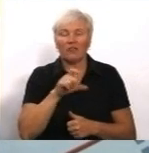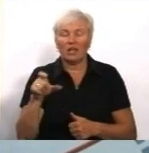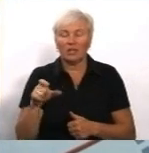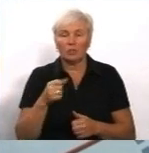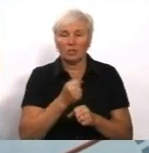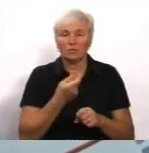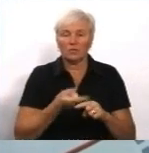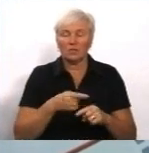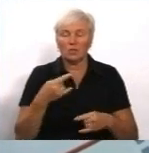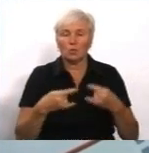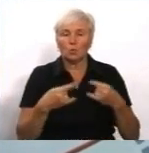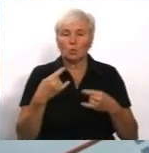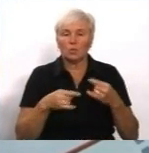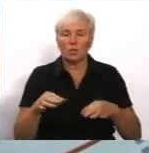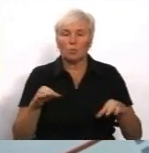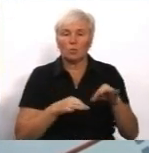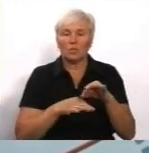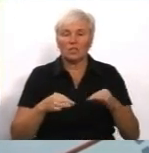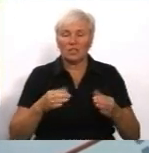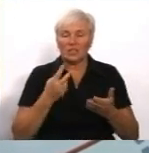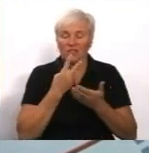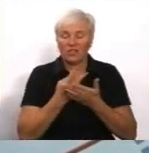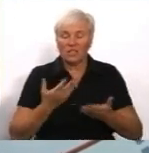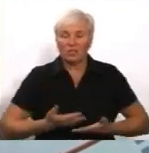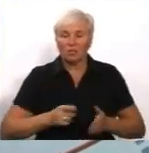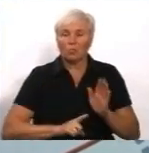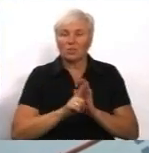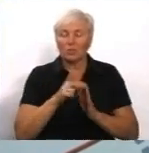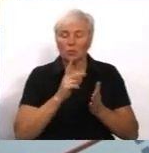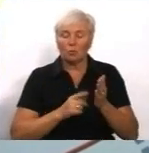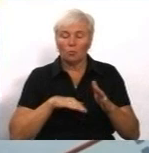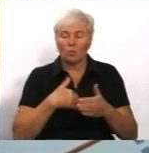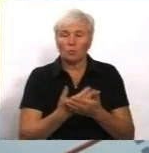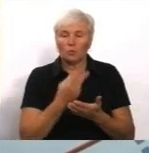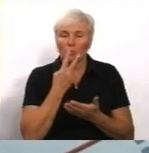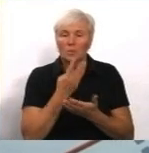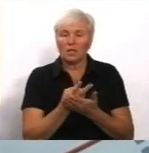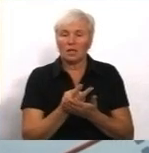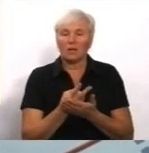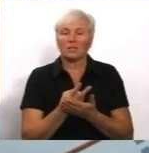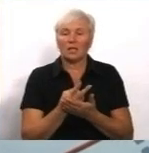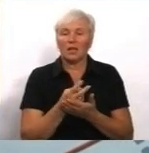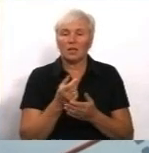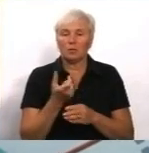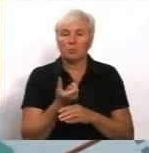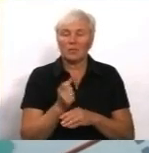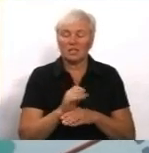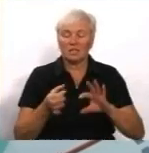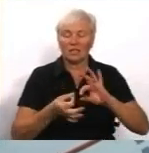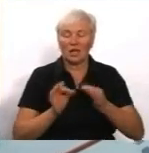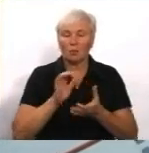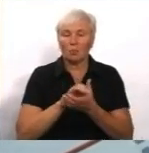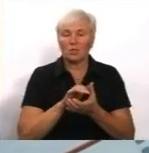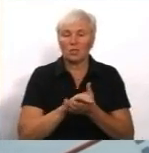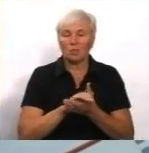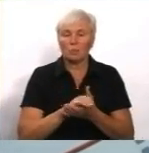у проєкті «Звіти наживо». А для початку пропоную переглянути коротку візитівку і більш детально познайомитися